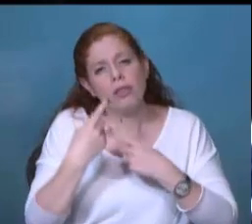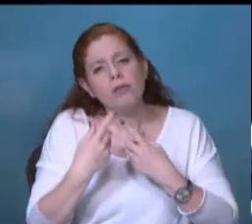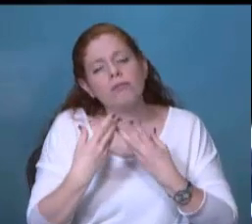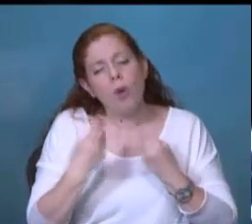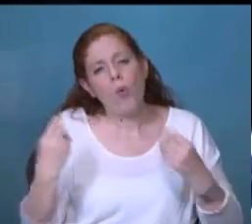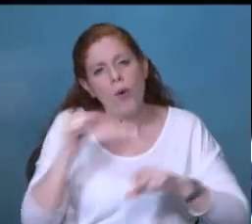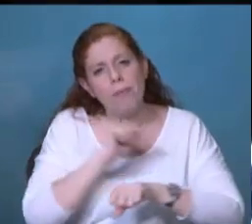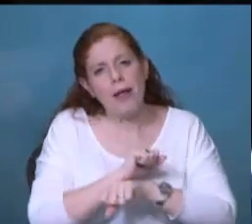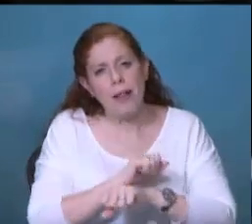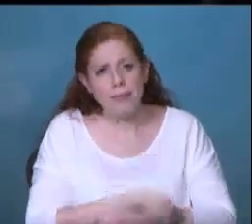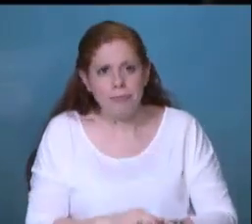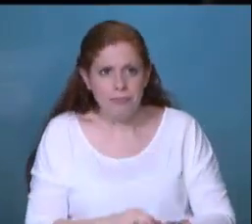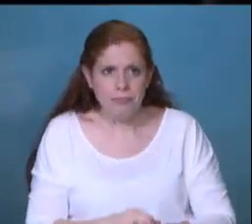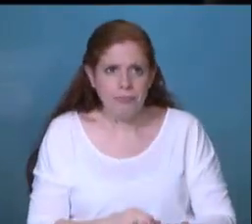הסורגים.